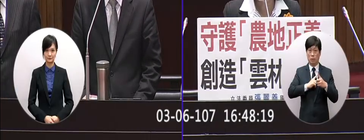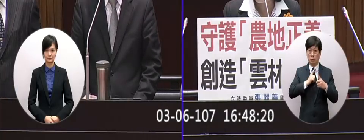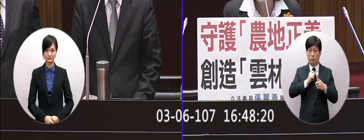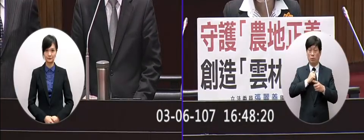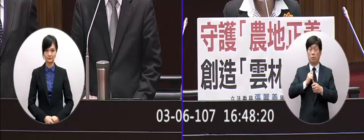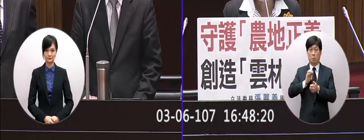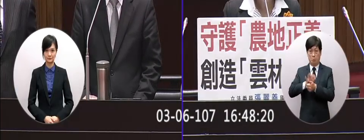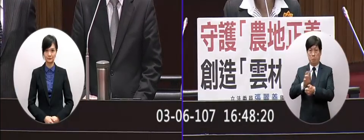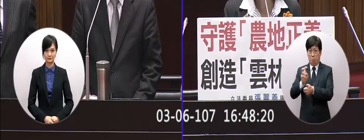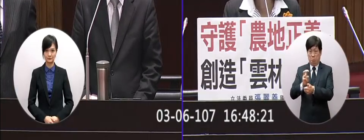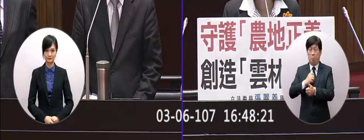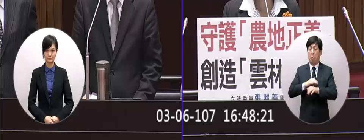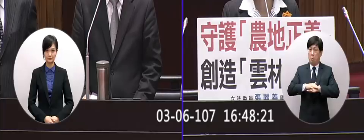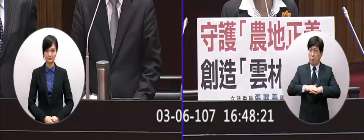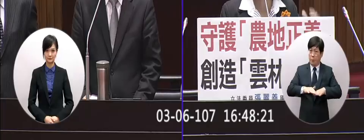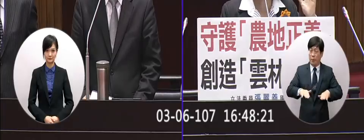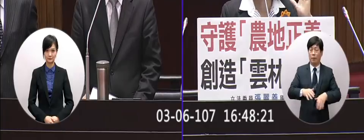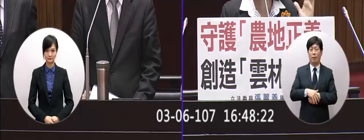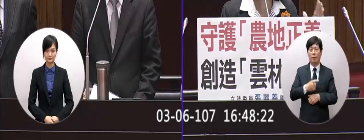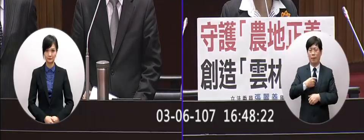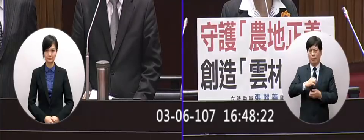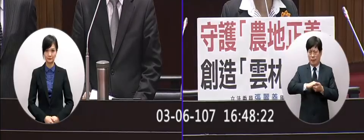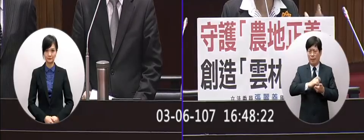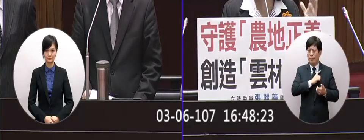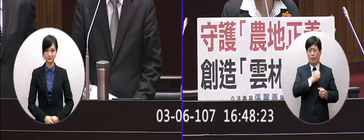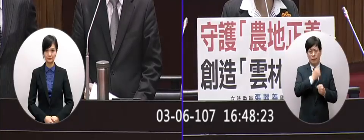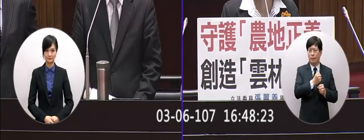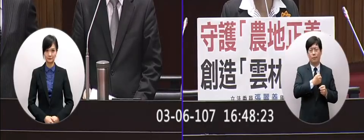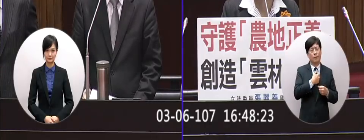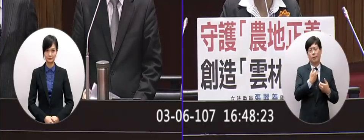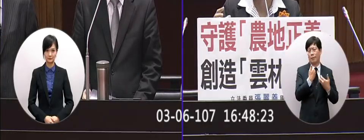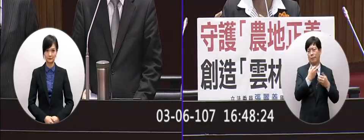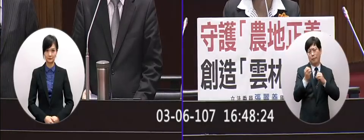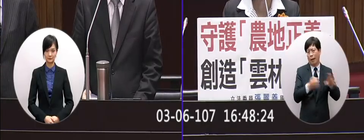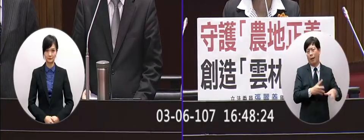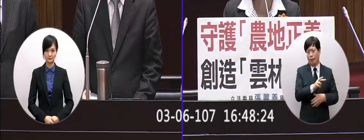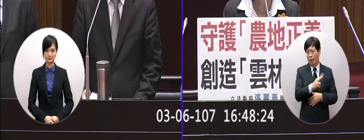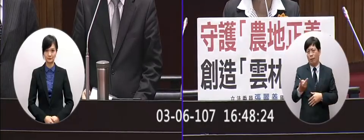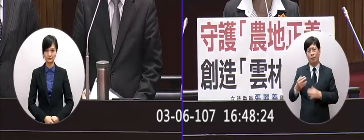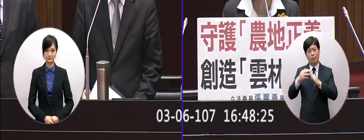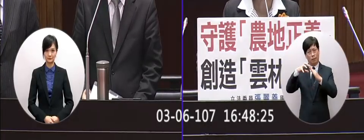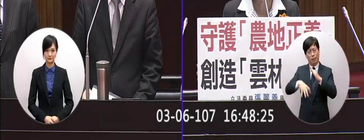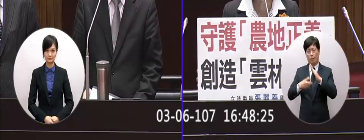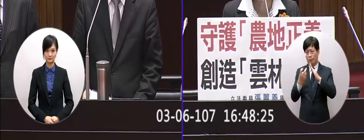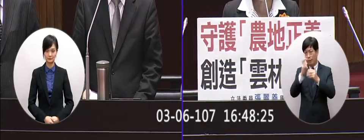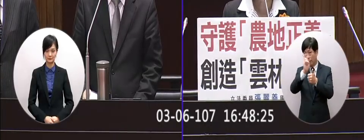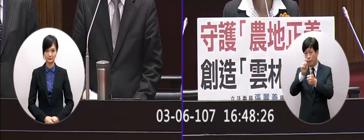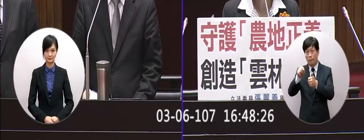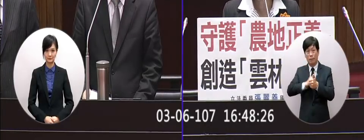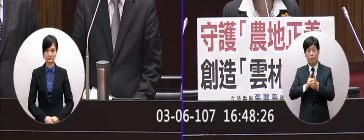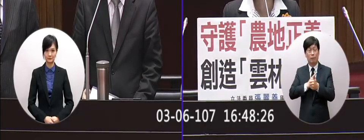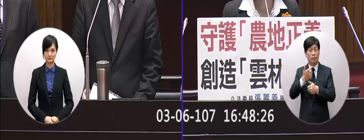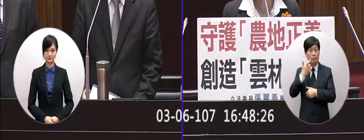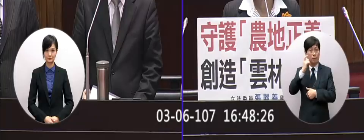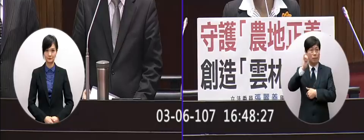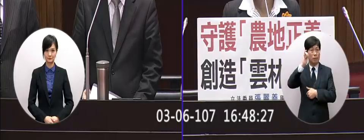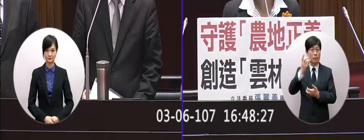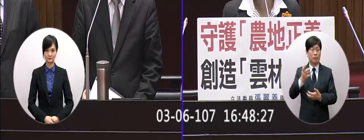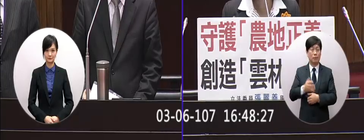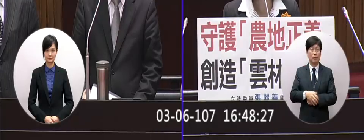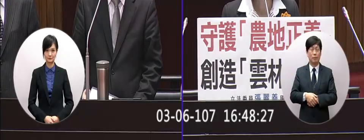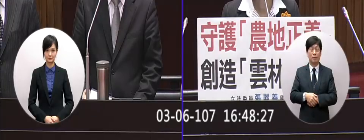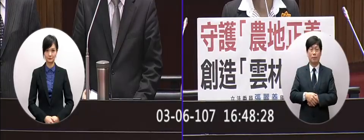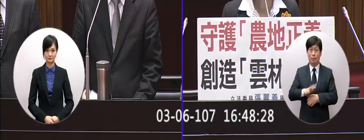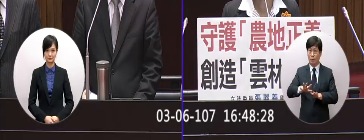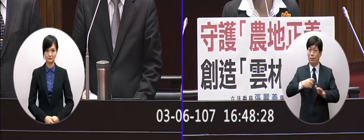家庭的力量，所以他必须要牺牲工作，不能工作，然后在家里照顾这些长者前辈。但是